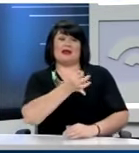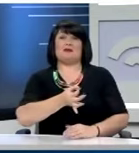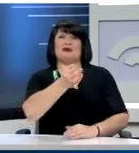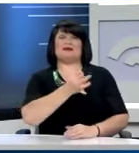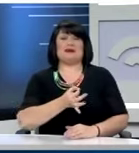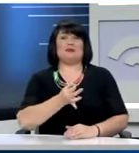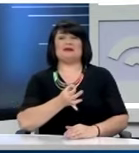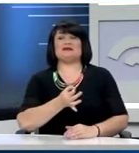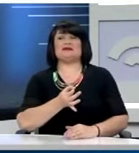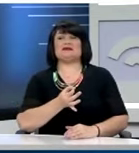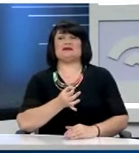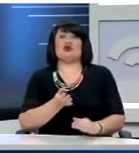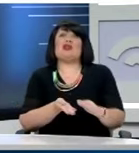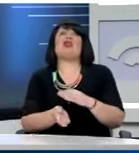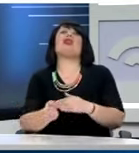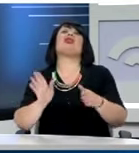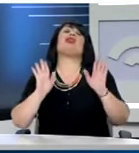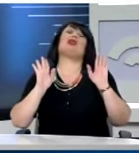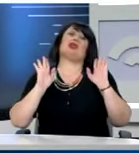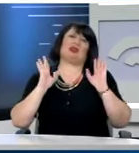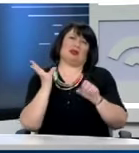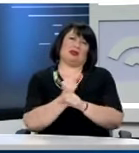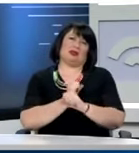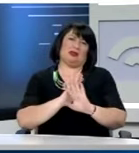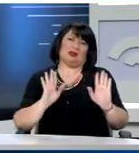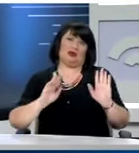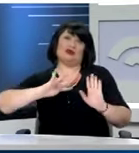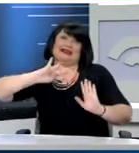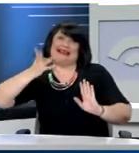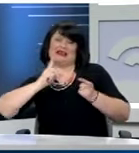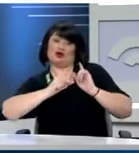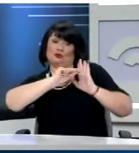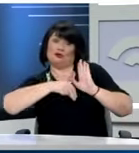μόνο δεν θα βγούμε, αλλά ότι υπογράψαμε και τέταρτο.